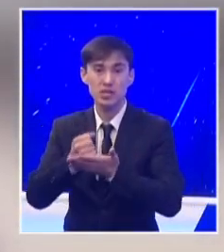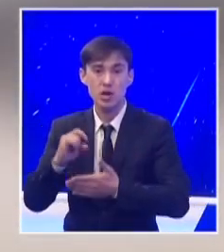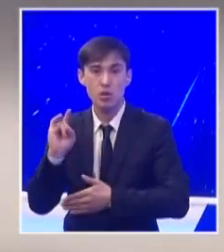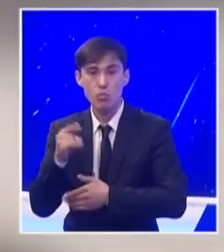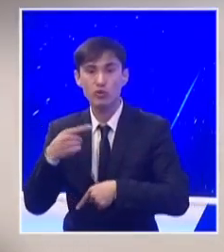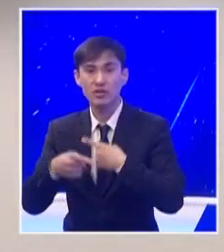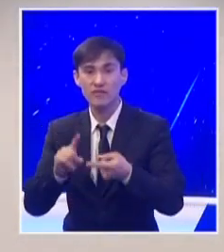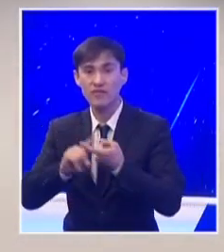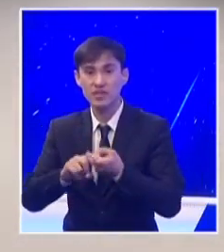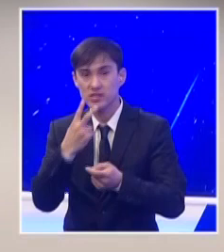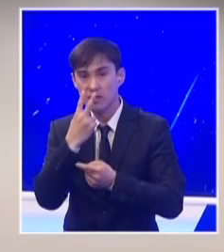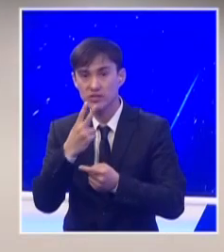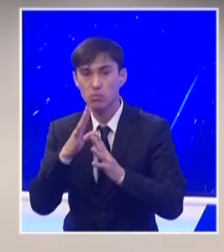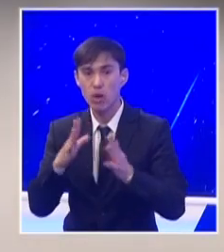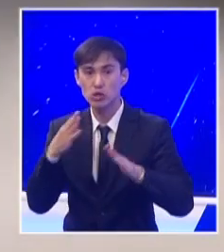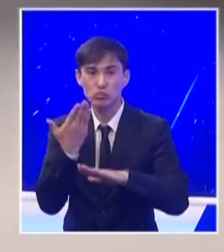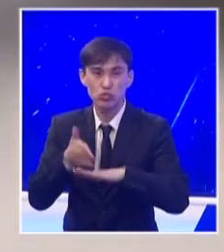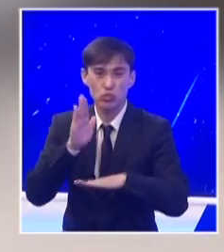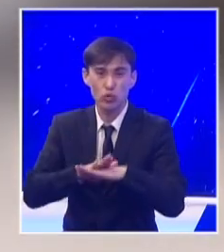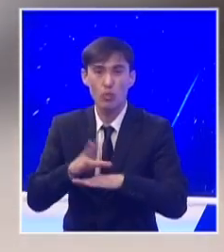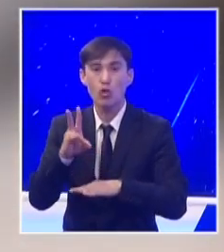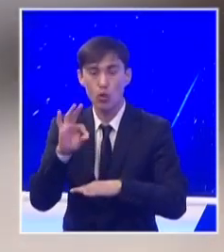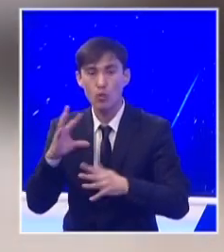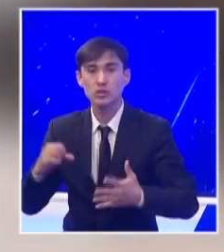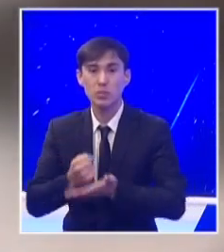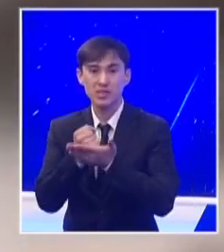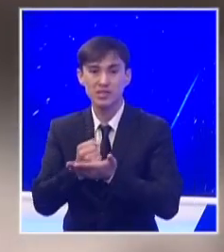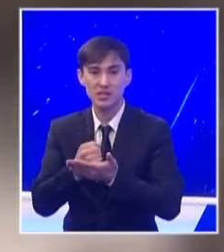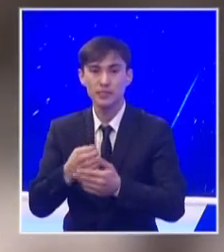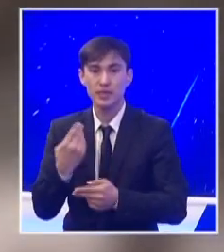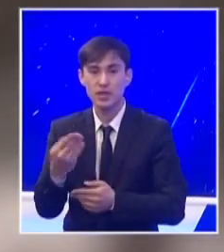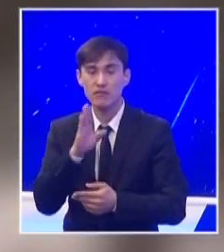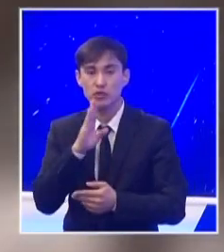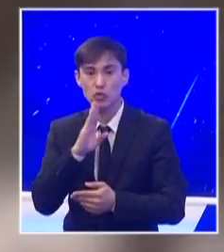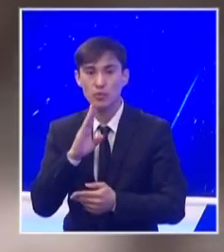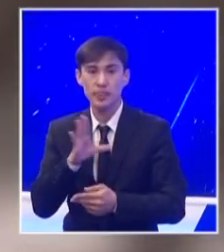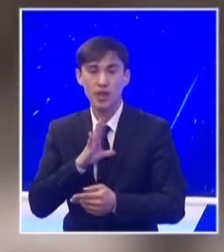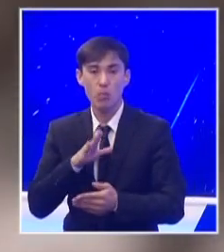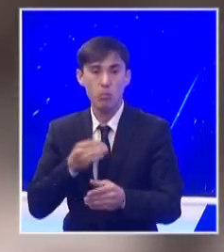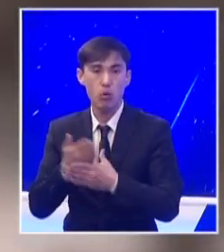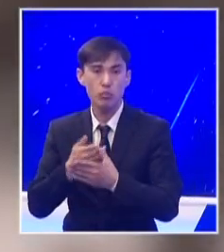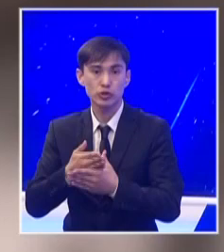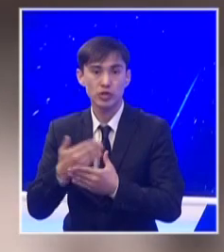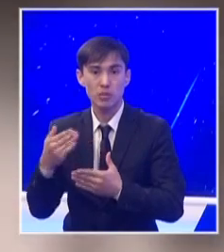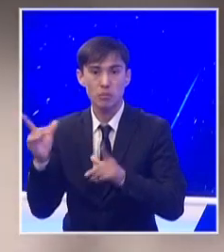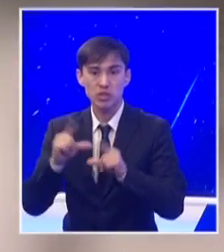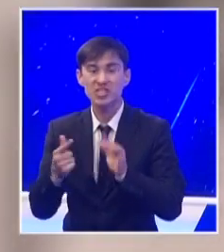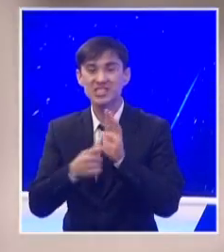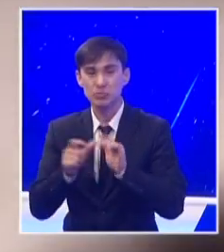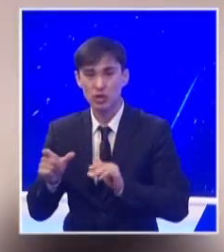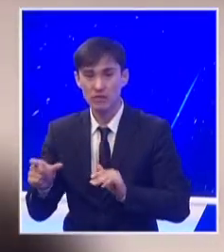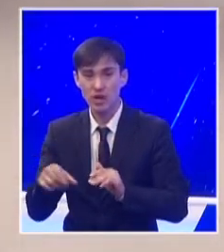видно на записи, с большим трудом, но им все же удалось спасти девочку. Как оказалось, на помощь ребенку пришли аж 7